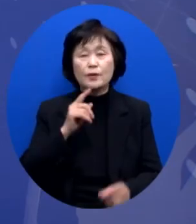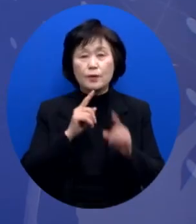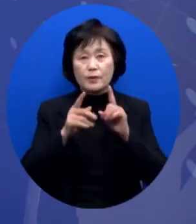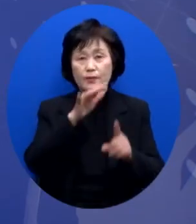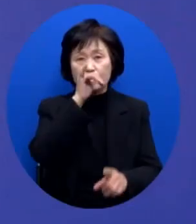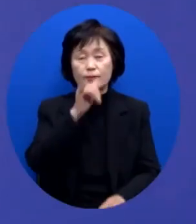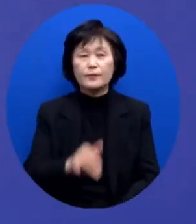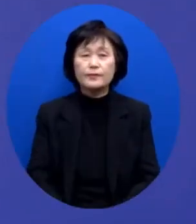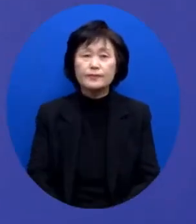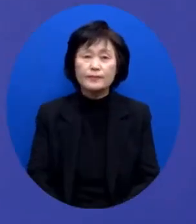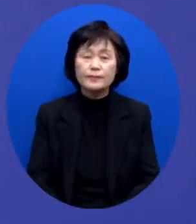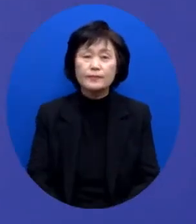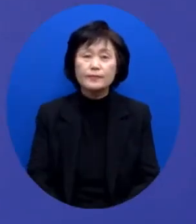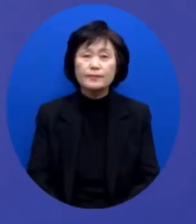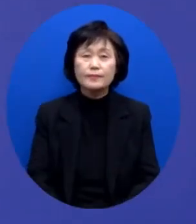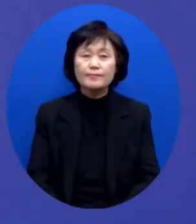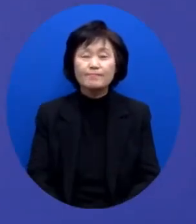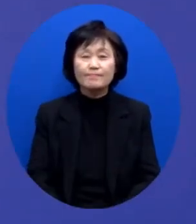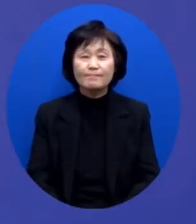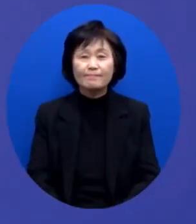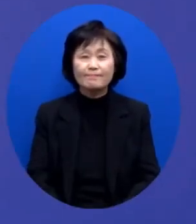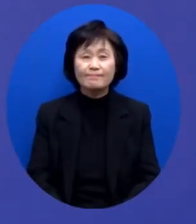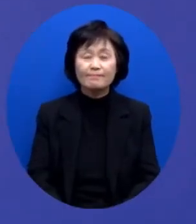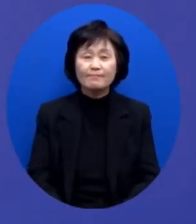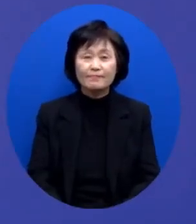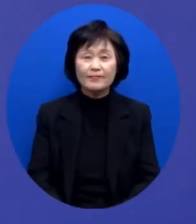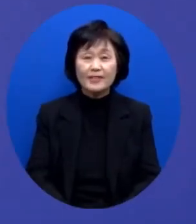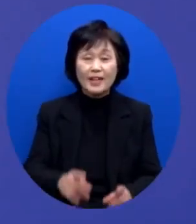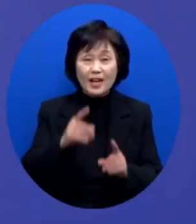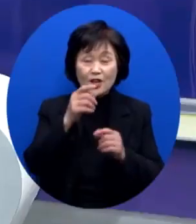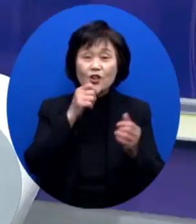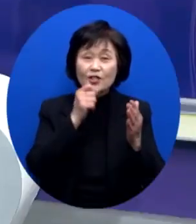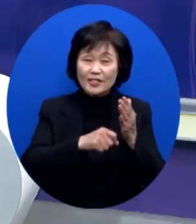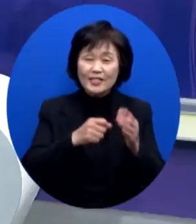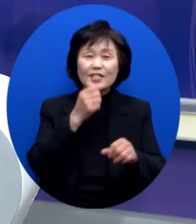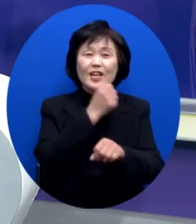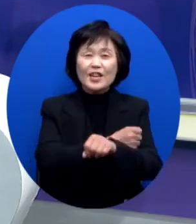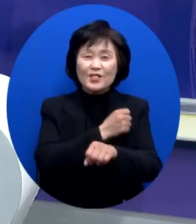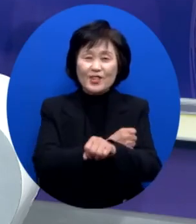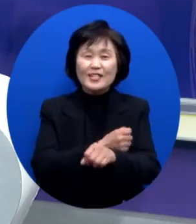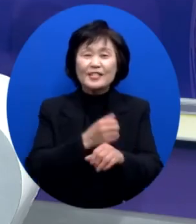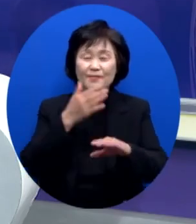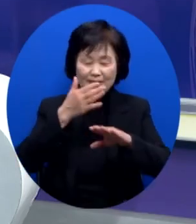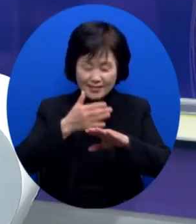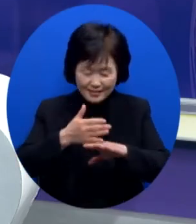4 오늘 이야기는 여기까지 듣겠습니다 인창 기자 수고하셨습니다 네 감사합니다